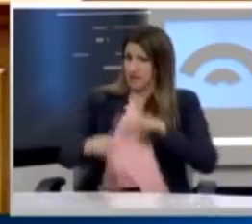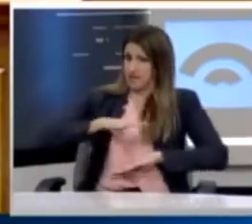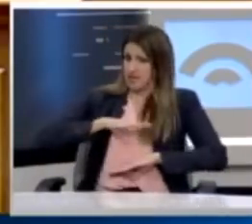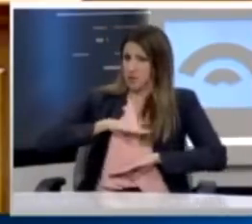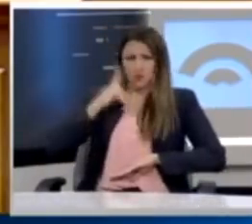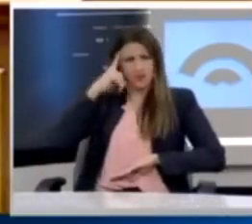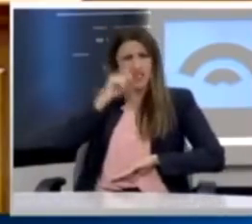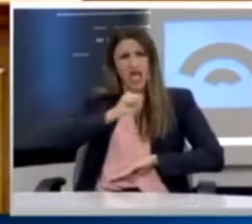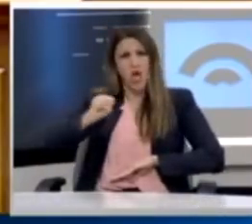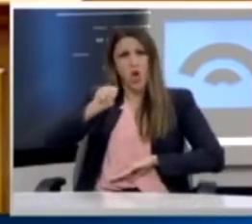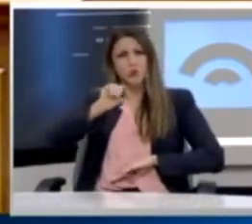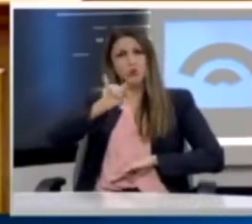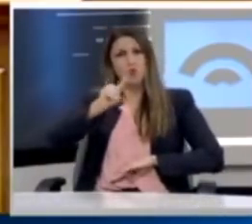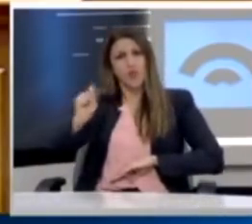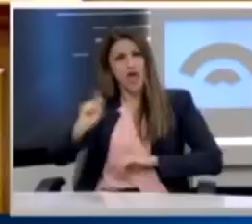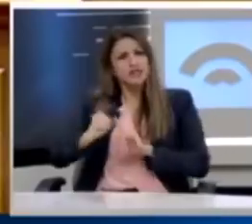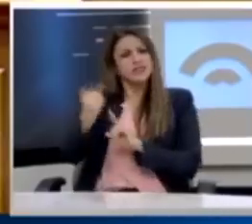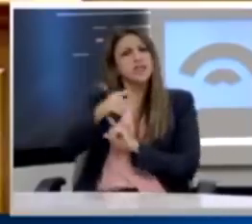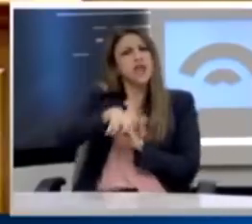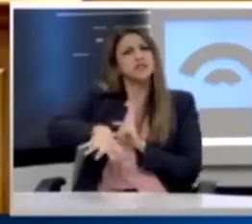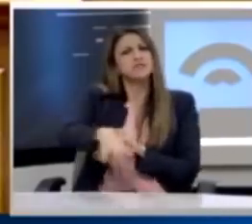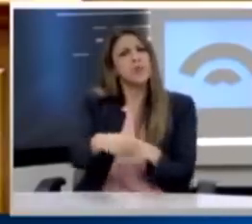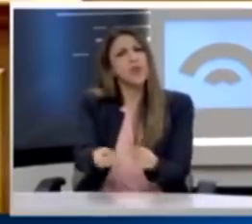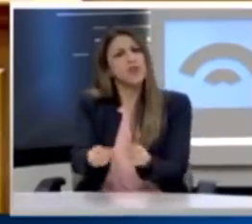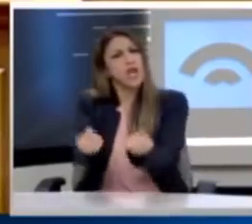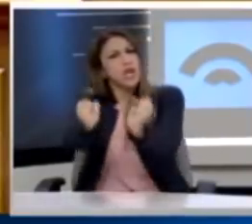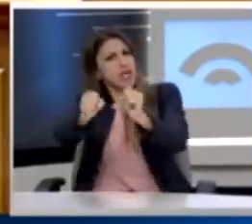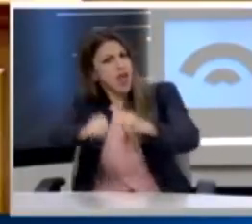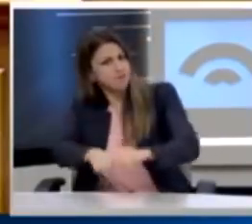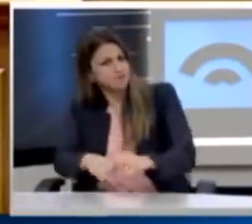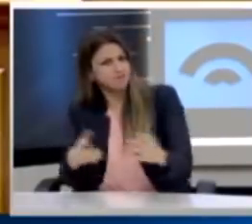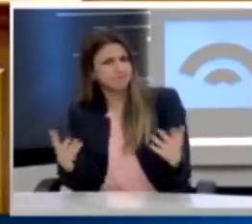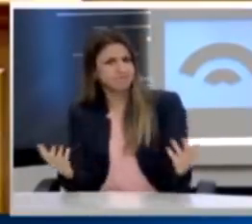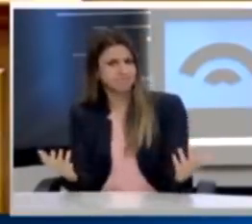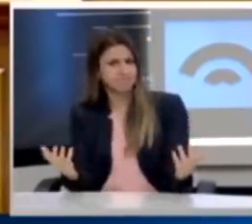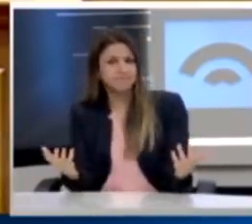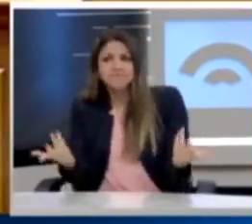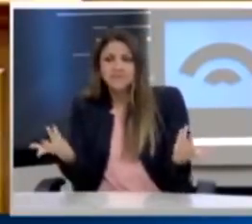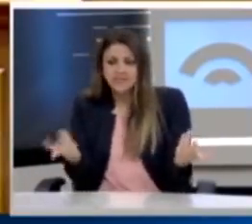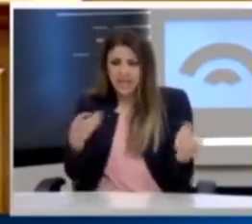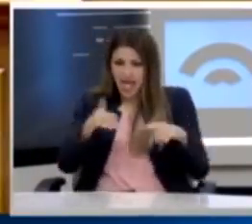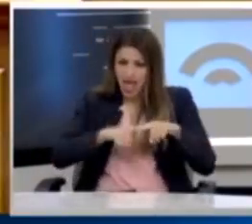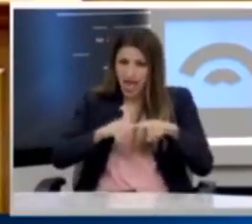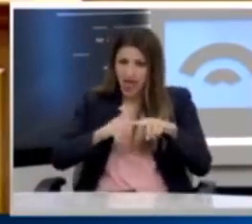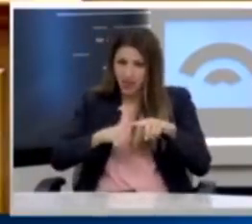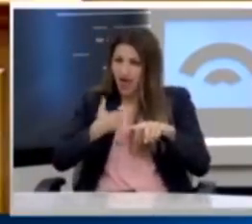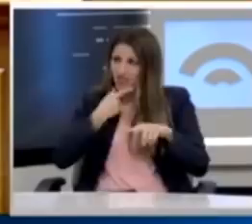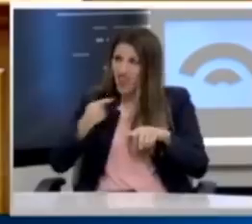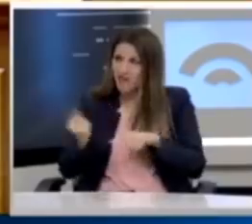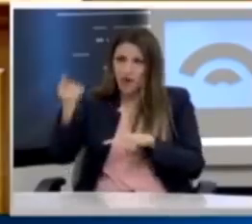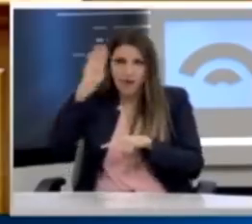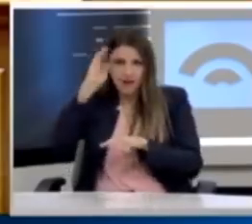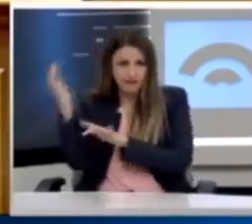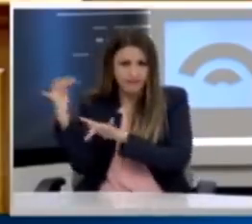επιχειρήσεις των ΗΠΑ στην περιοχή. Κλείνουν τα εισαγωγικά. Φτάνει μάλιστα στο σημείο να ομολογεί ότι θα